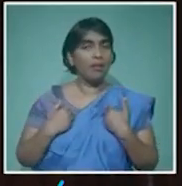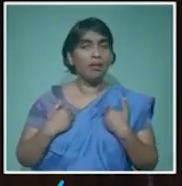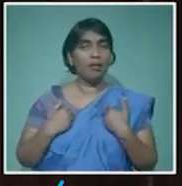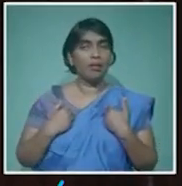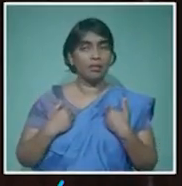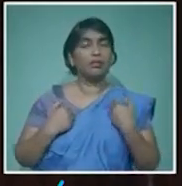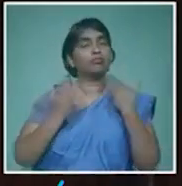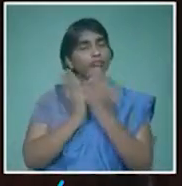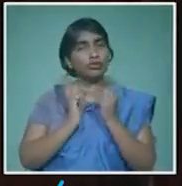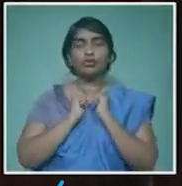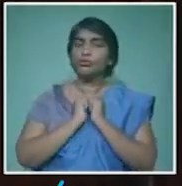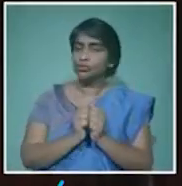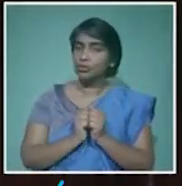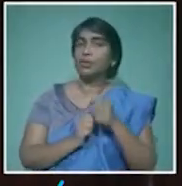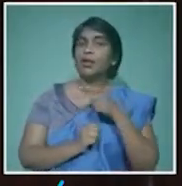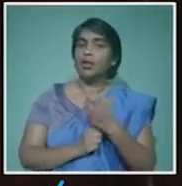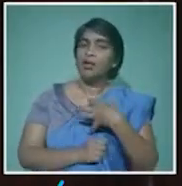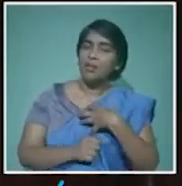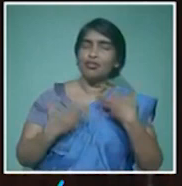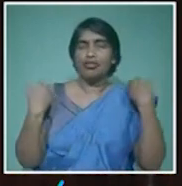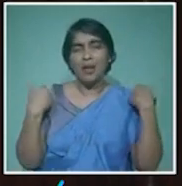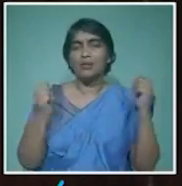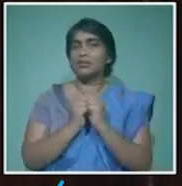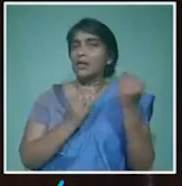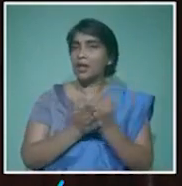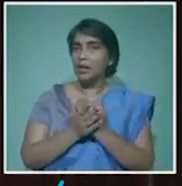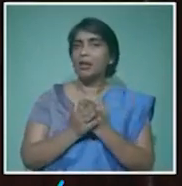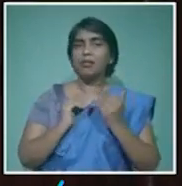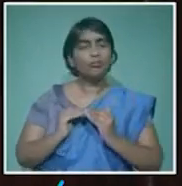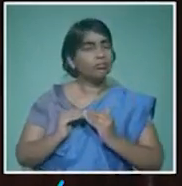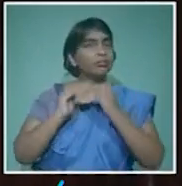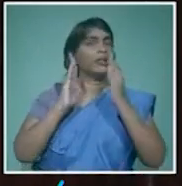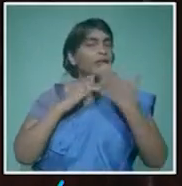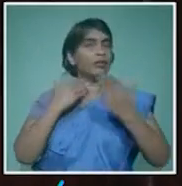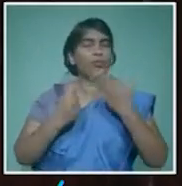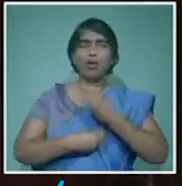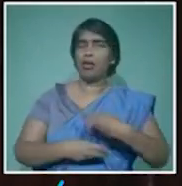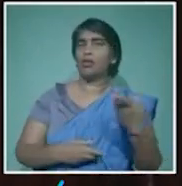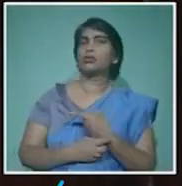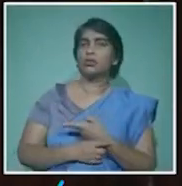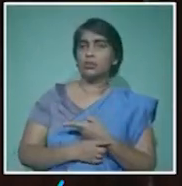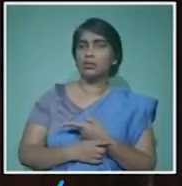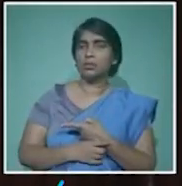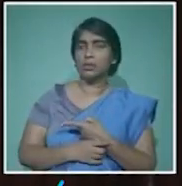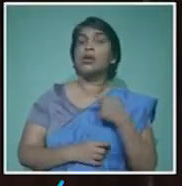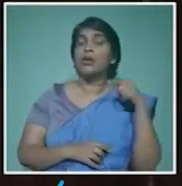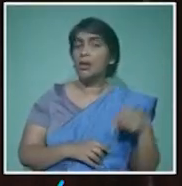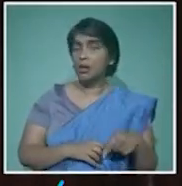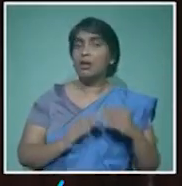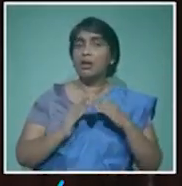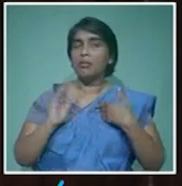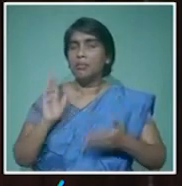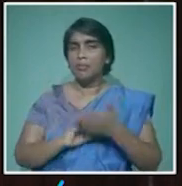අපි ඉගෙනගෙන රස්සාවක් කරලා ඒකේ දුක් මහන්සියෙන් හම්බ කරලා ඒ ගොඩ ගණාගත්ත දේවල් තමයි විනාශ කරලා දැම්මේ. එතකොට අදටත් ගමට